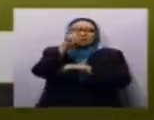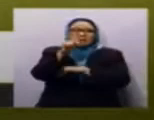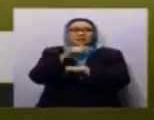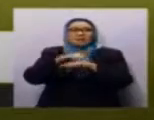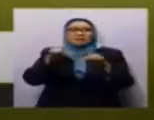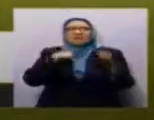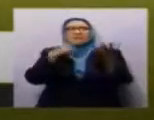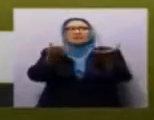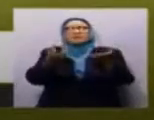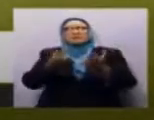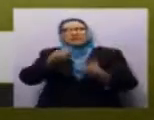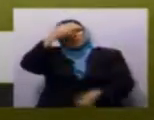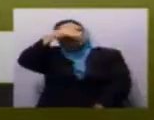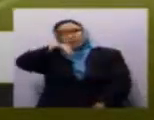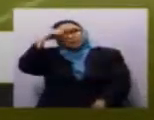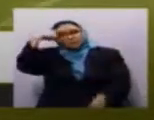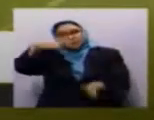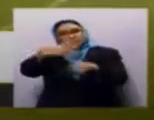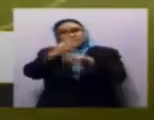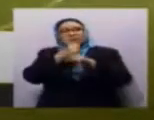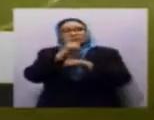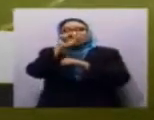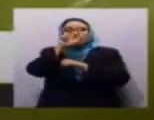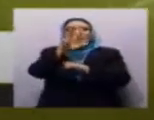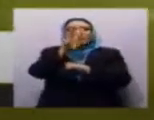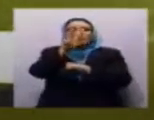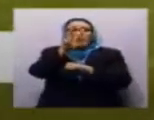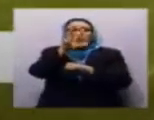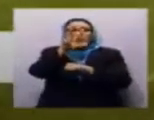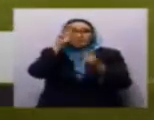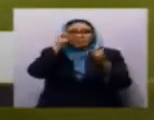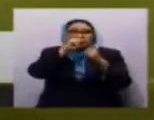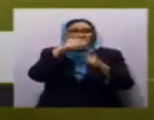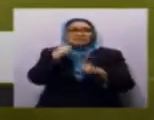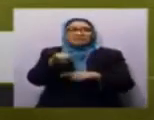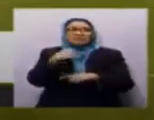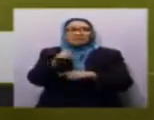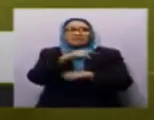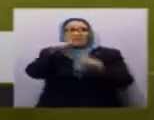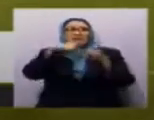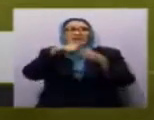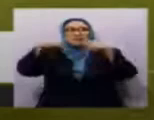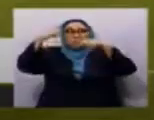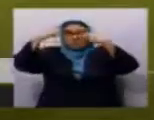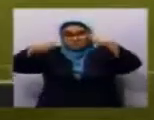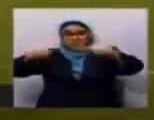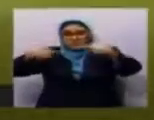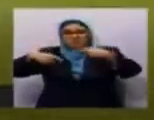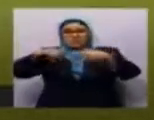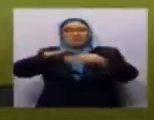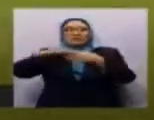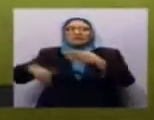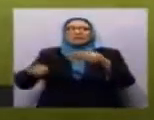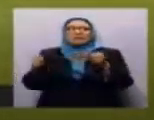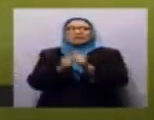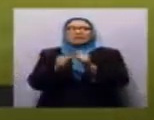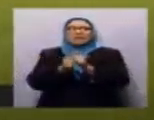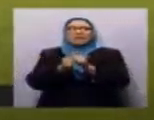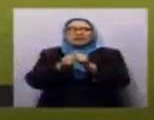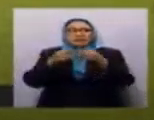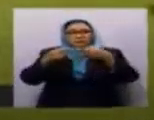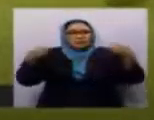mata tidak kesampaian apabila gagal menambah jaringan menyaksikan perlawanan berakhir dengan kedudukan seri 2-2.